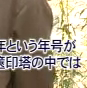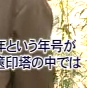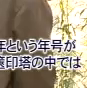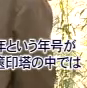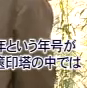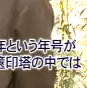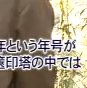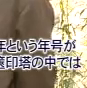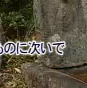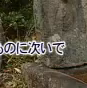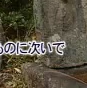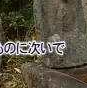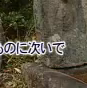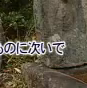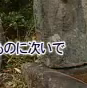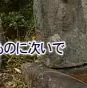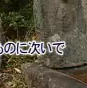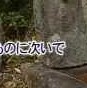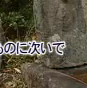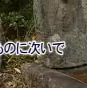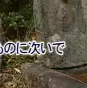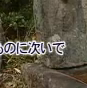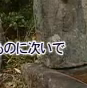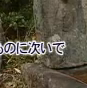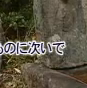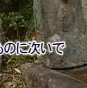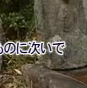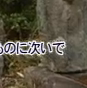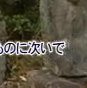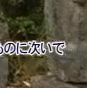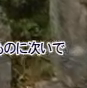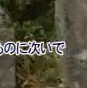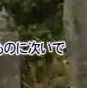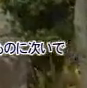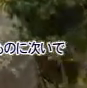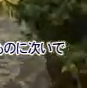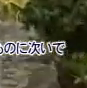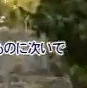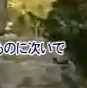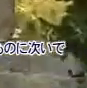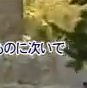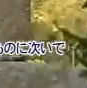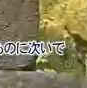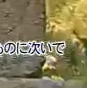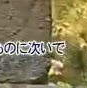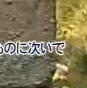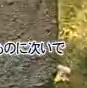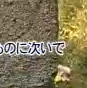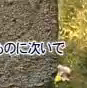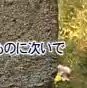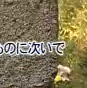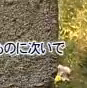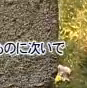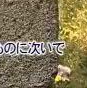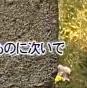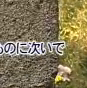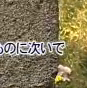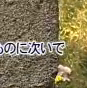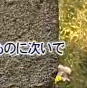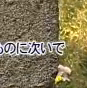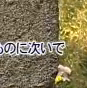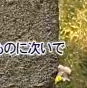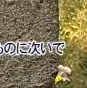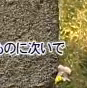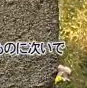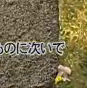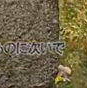中ではね、京都国立博物館が持っておるものに次いで全国で2番目に古いものです